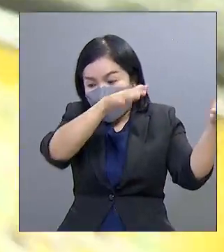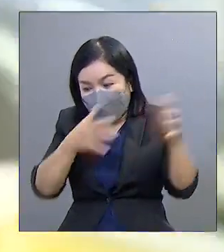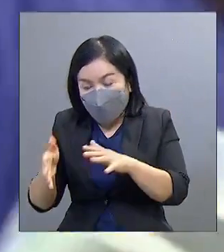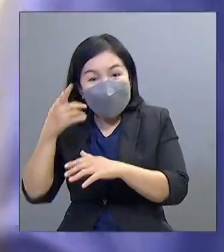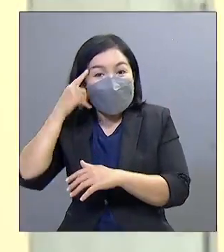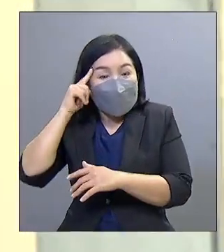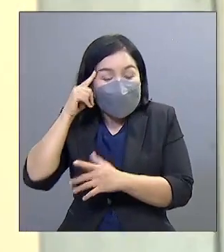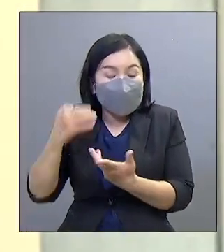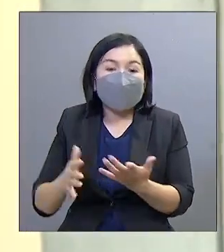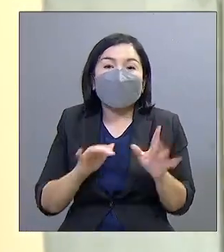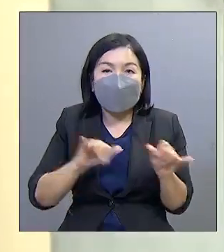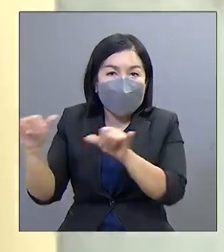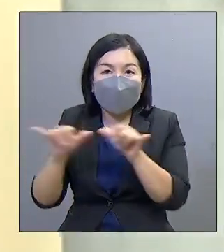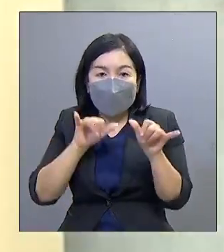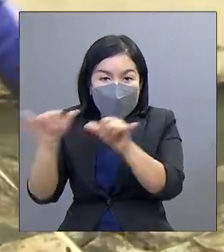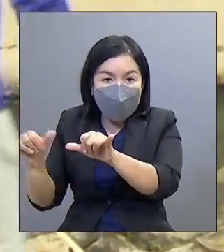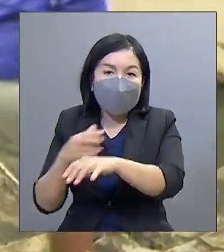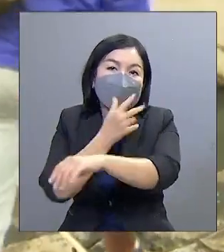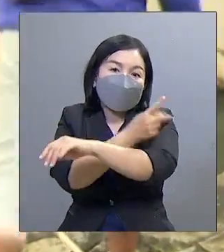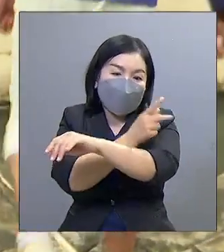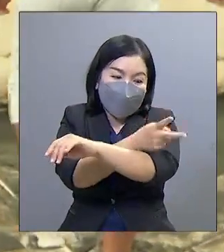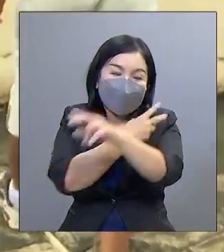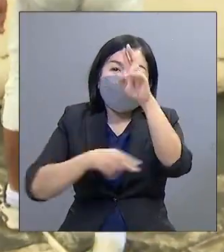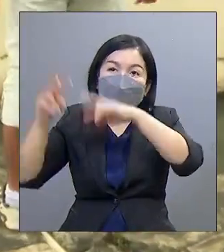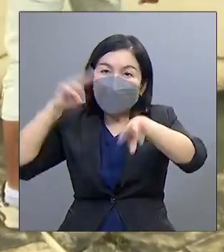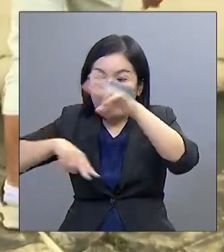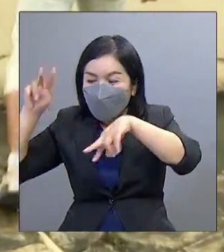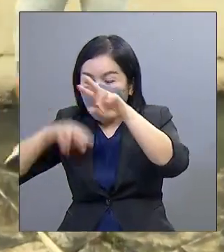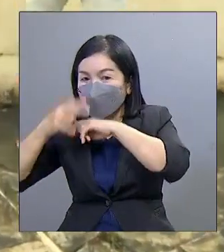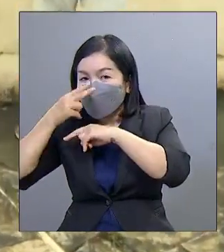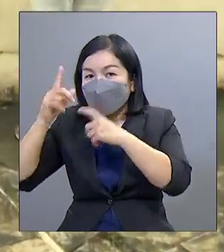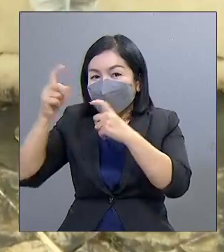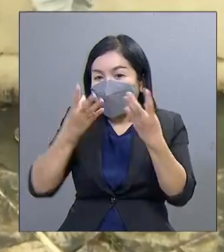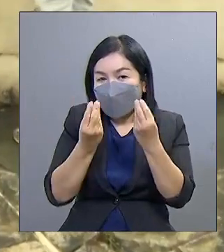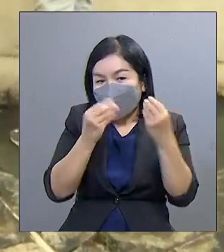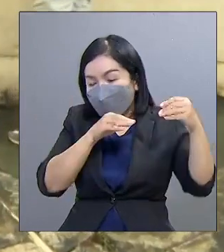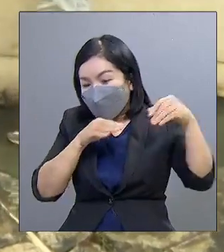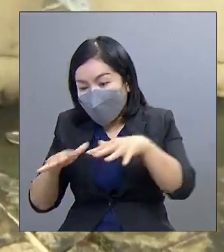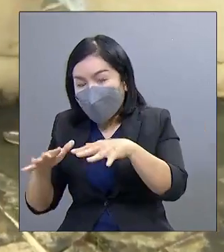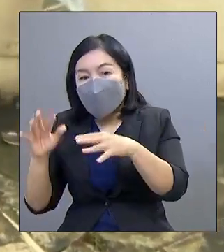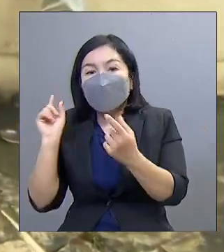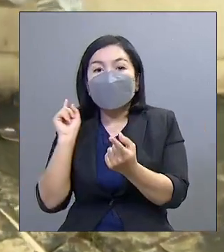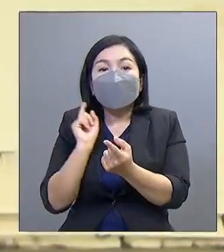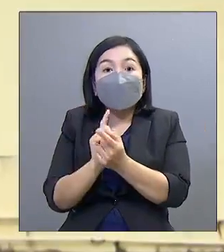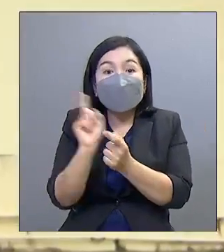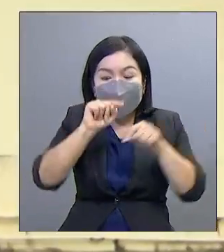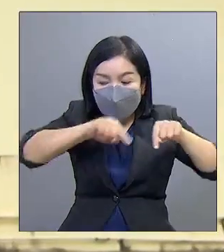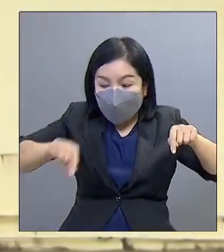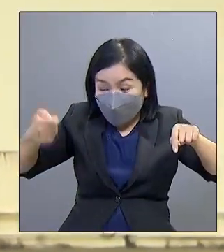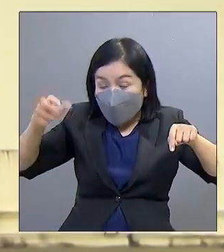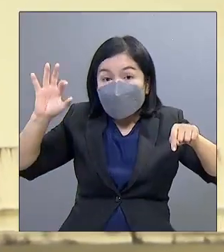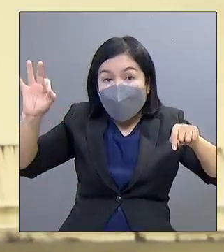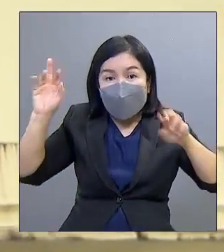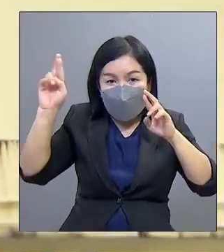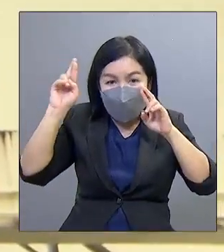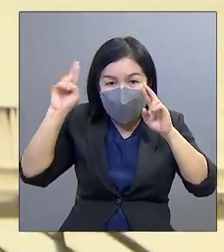มดนะคะทั้งนี้จังหวัดภูเก็ตนั้นอยู่ระหว่างการสำรวจอาคารและพื้นที่เสี่ยงดินถล่มพบว่ามีอย่างน้อย19จุดที่ต้องเฝ้าระวังอย่